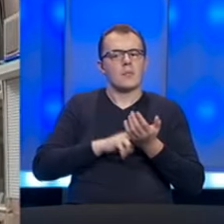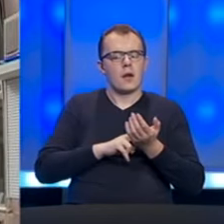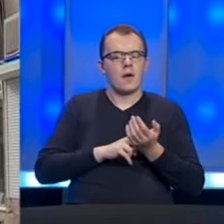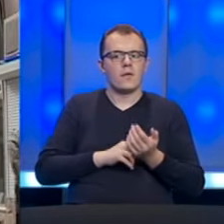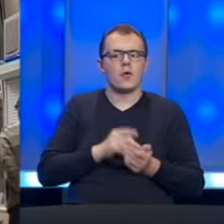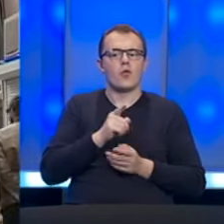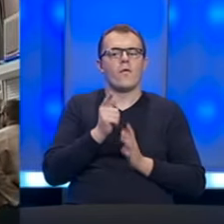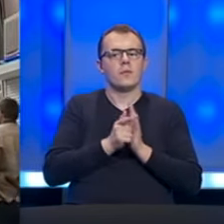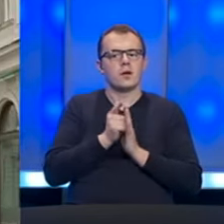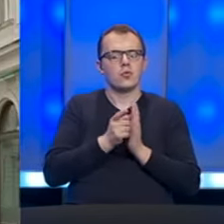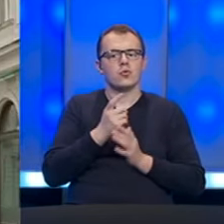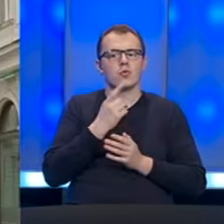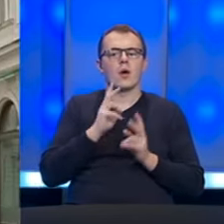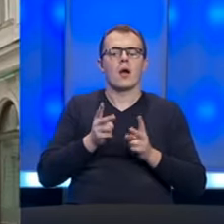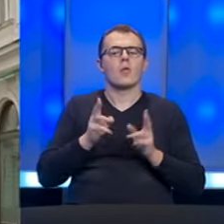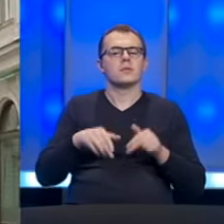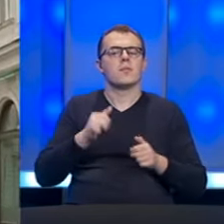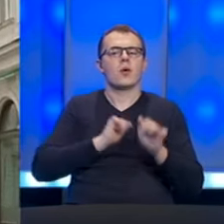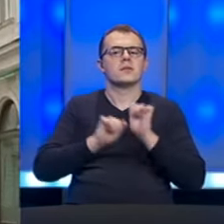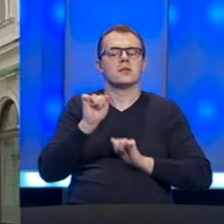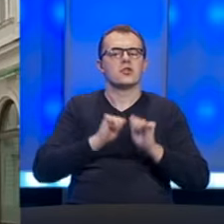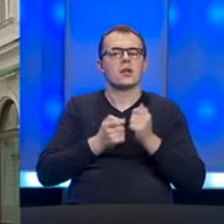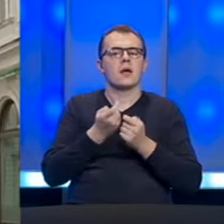prava u ovom trenutku kako bi se mogli zaštititi